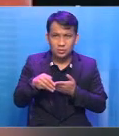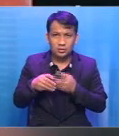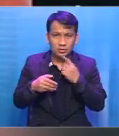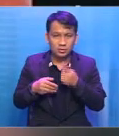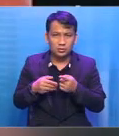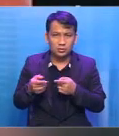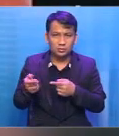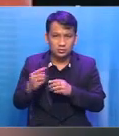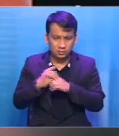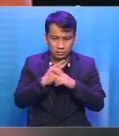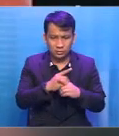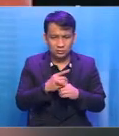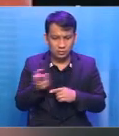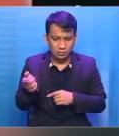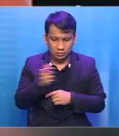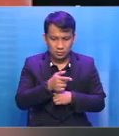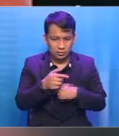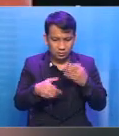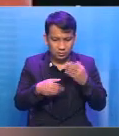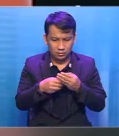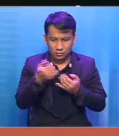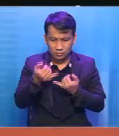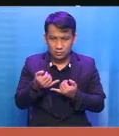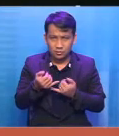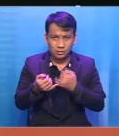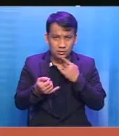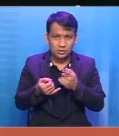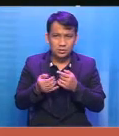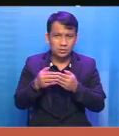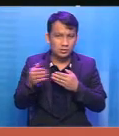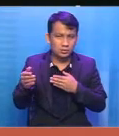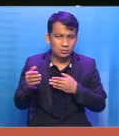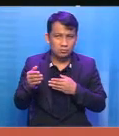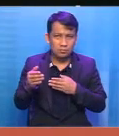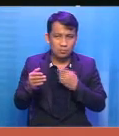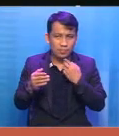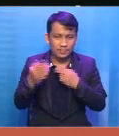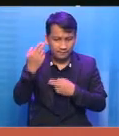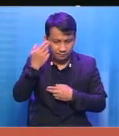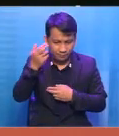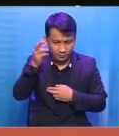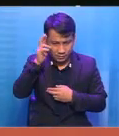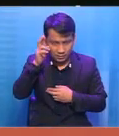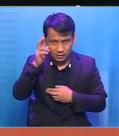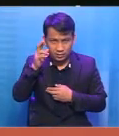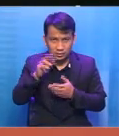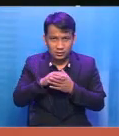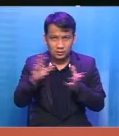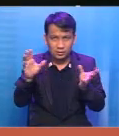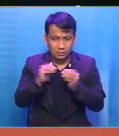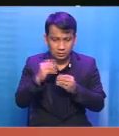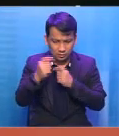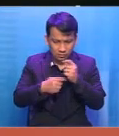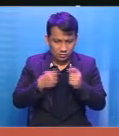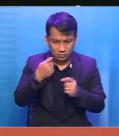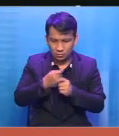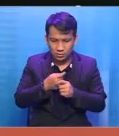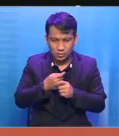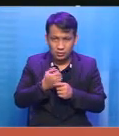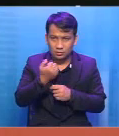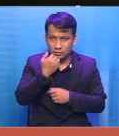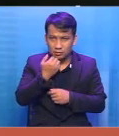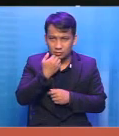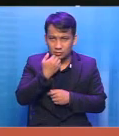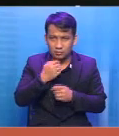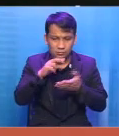Agad naman itong dinepensahan ng Malacanang ngayong araw. At ayon kay spokesperson Harry Roque, typographical error ang dahilan kung bakit